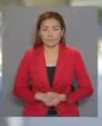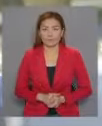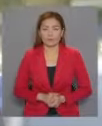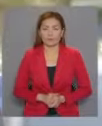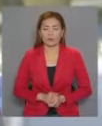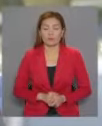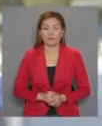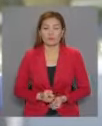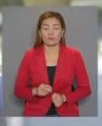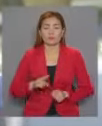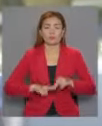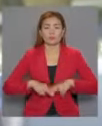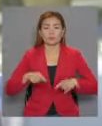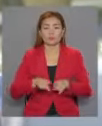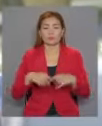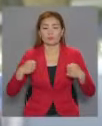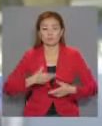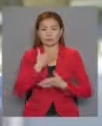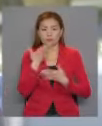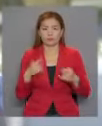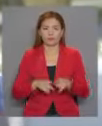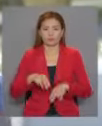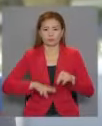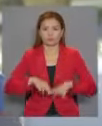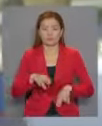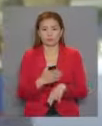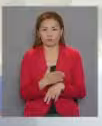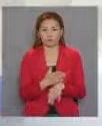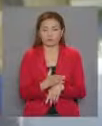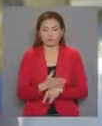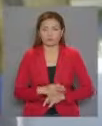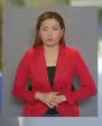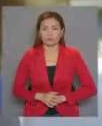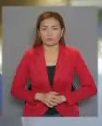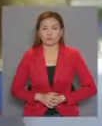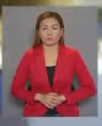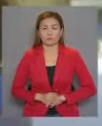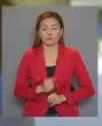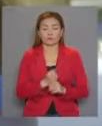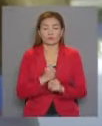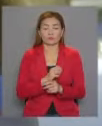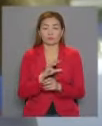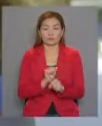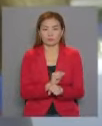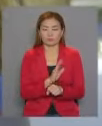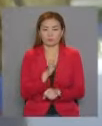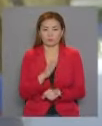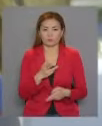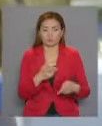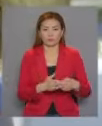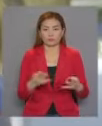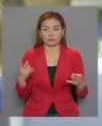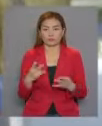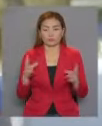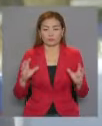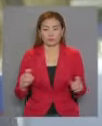рұқсатсыз салынып жатқан ескерткіштер де бар, бірақ рұқсатсыз салынуға болмайды ескерткіштер. Ескерткішті салынып жатқан ескерткішті тоқтатамыз негізінде.